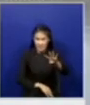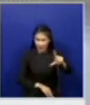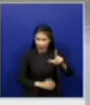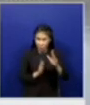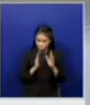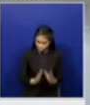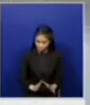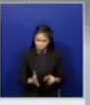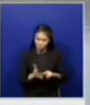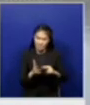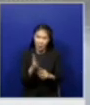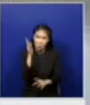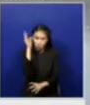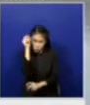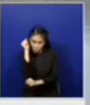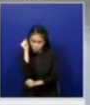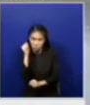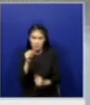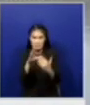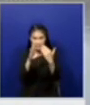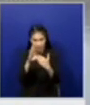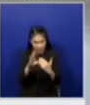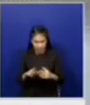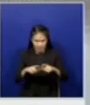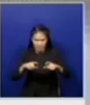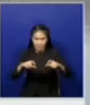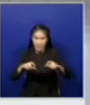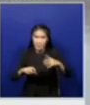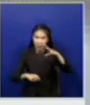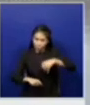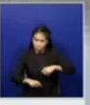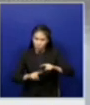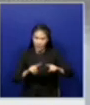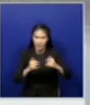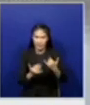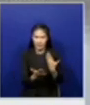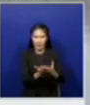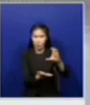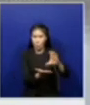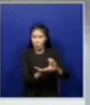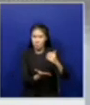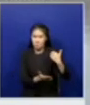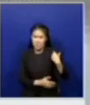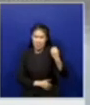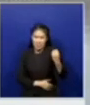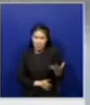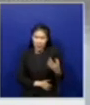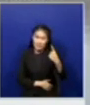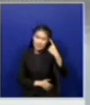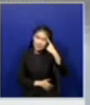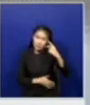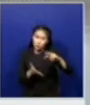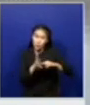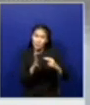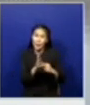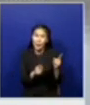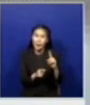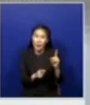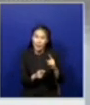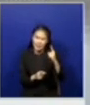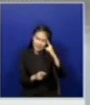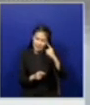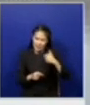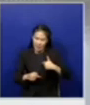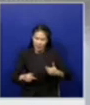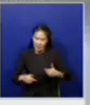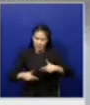จึงเป็นข้อพิสูจน์ว่าการใช้งบประมาณมากมายมิได้หมายความว่าจะทำให้ประชาชนมี